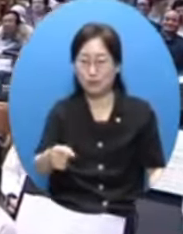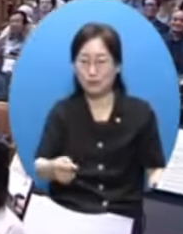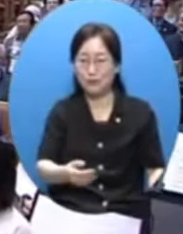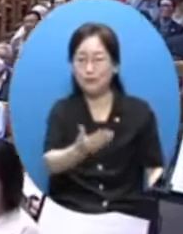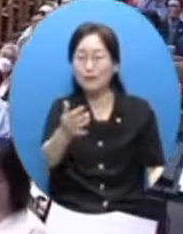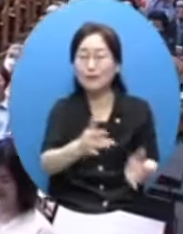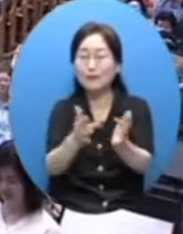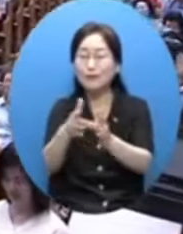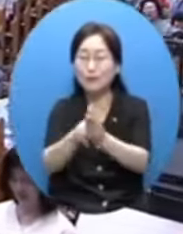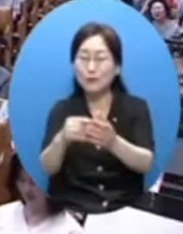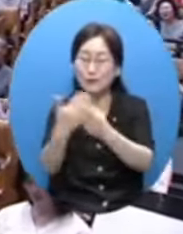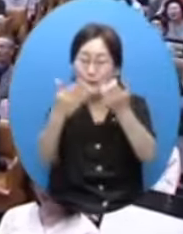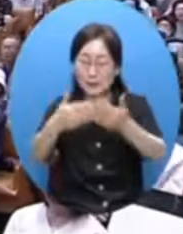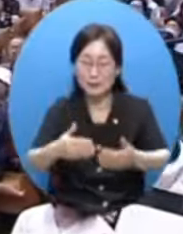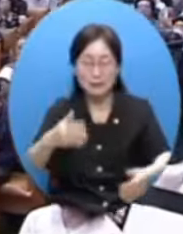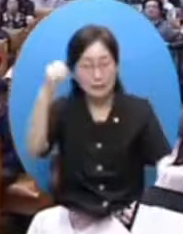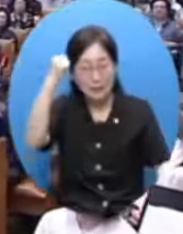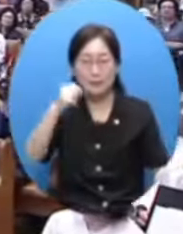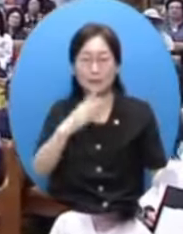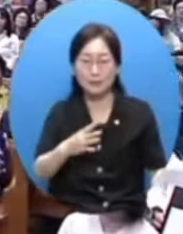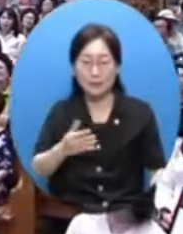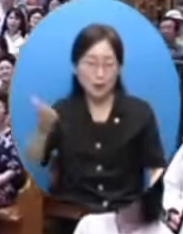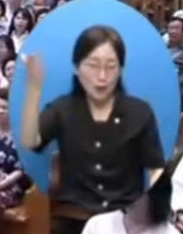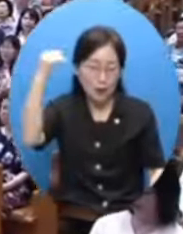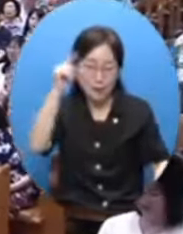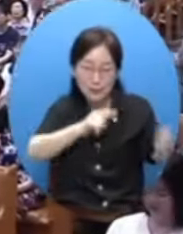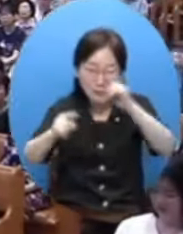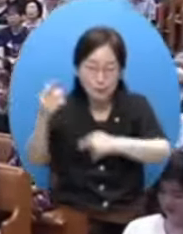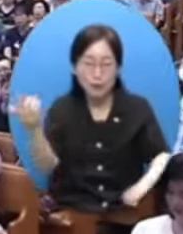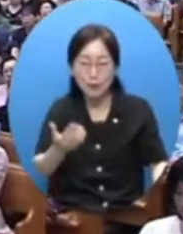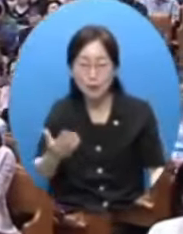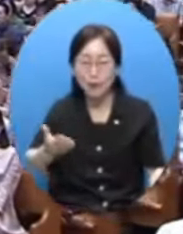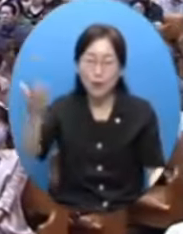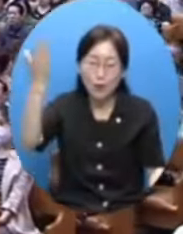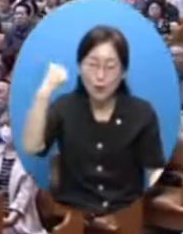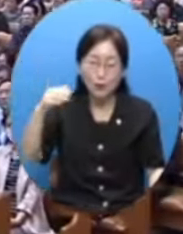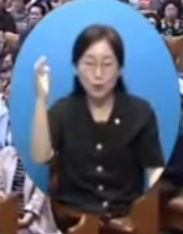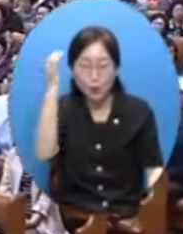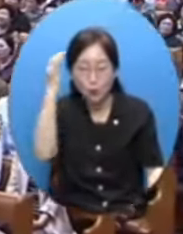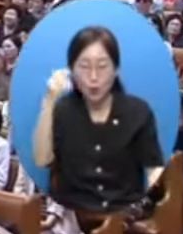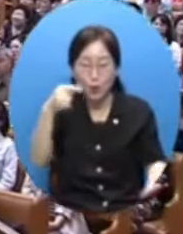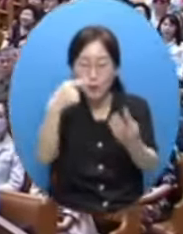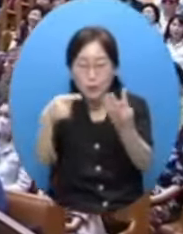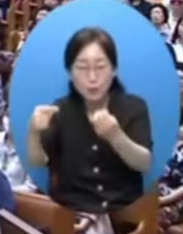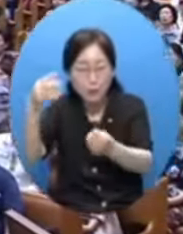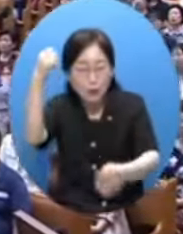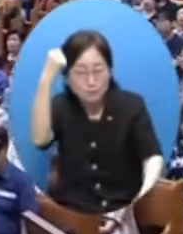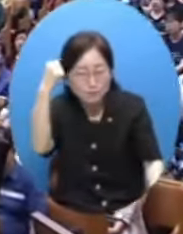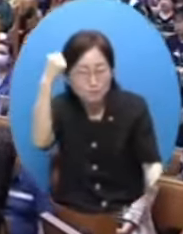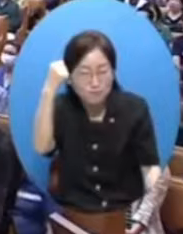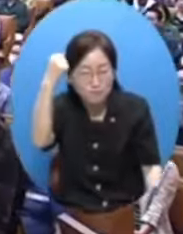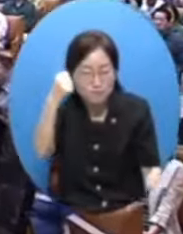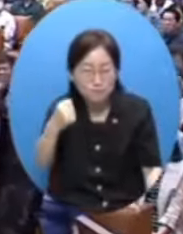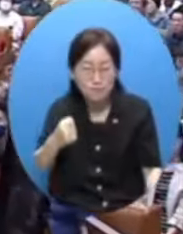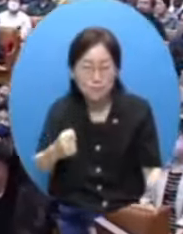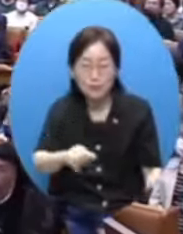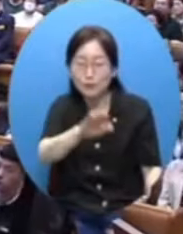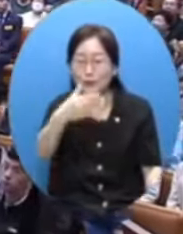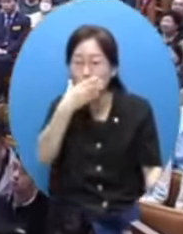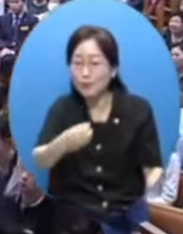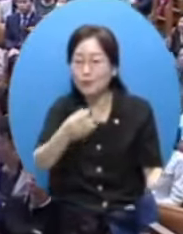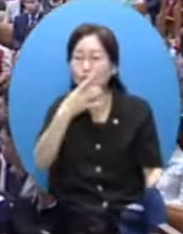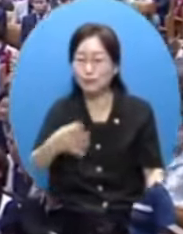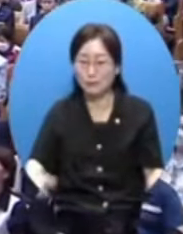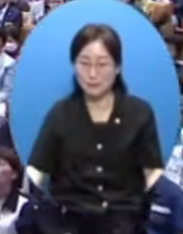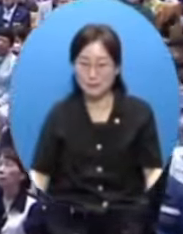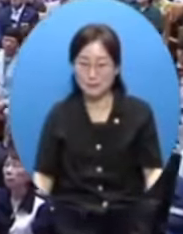것만 생각해야지 과거의 상처, 아픔, 과거의 고통들 그거 겪고 살면 짧은 인생길 우리가 행복하게 살아갈 수가